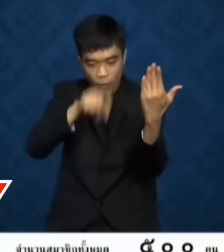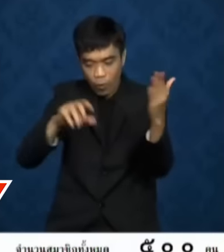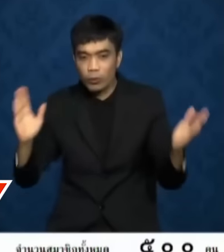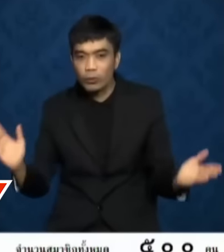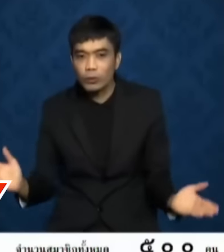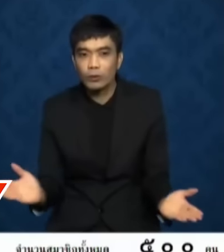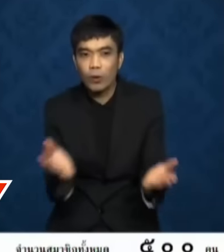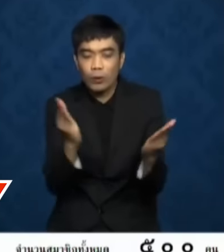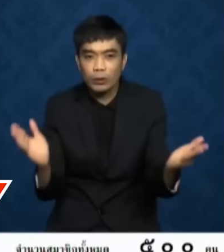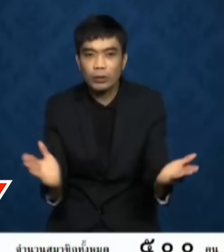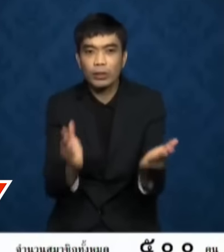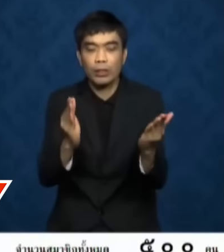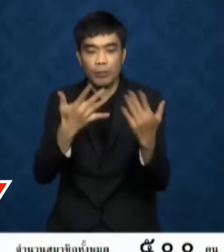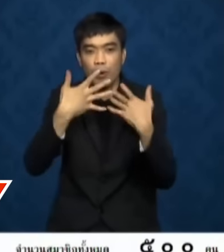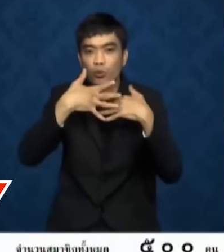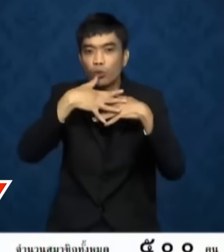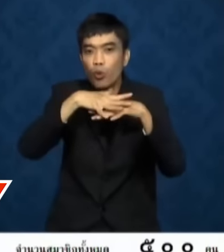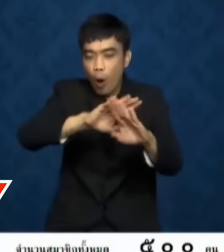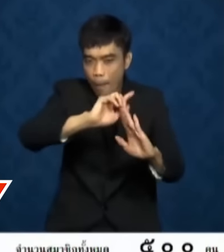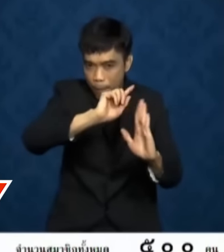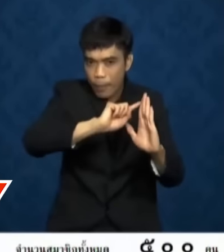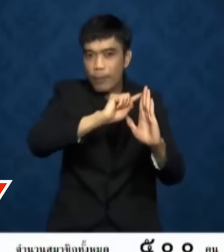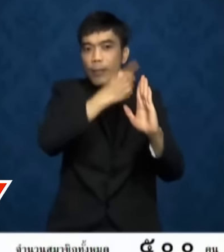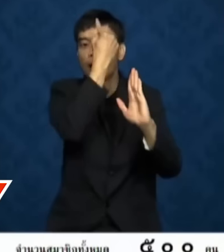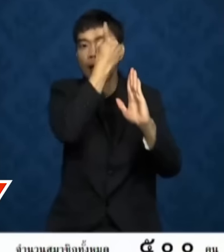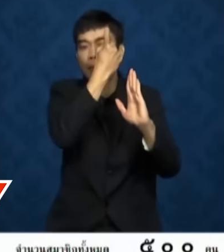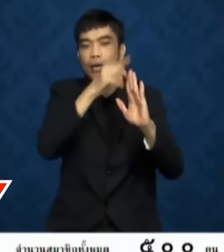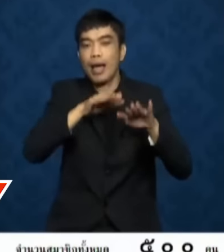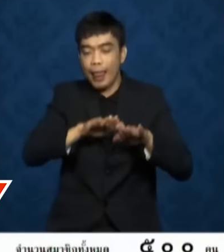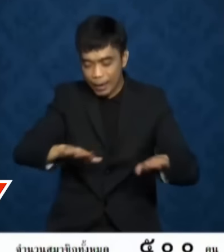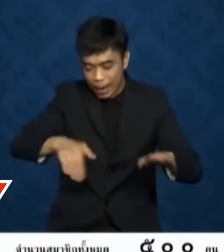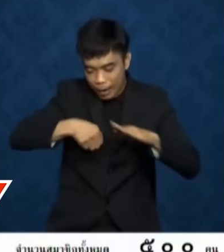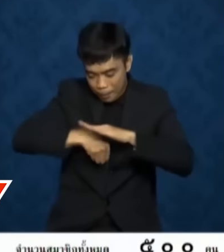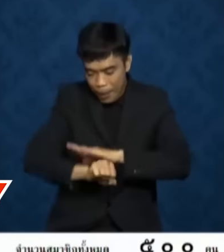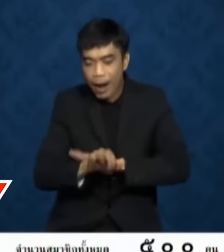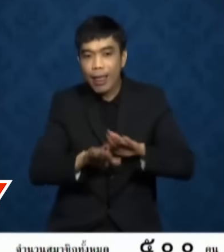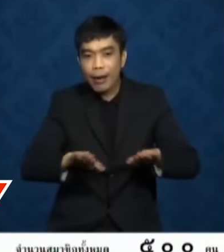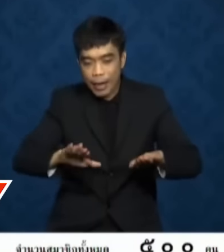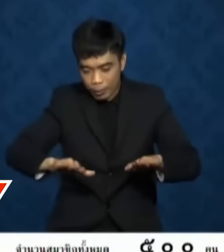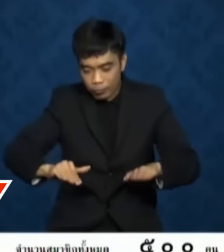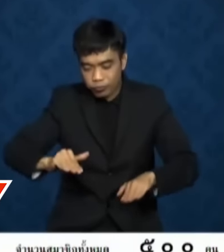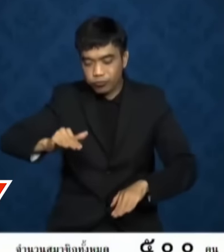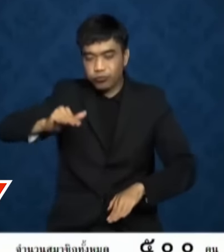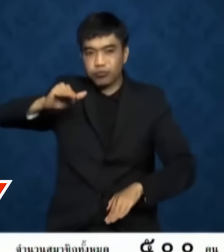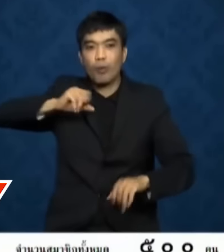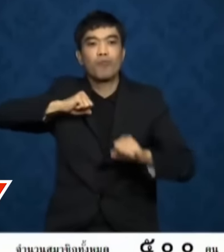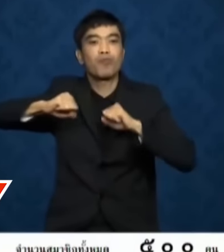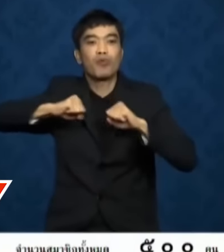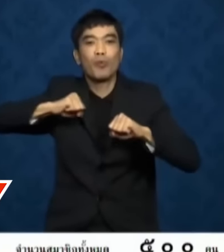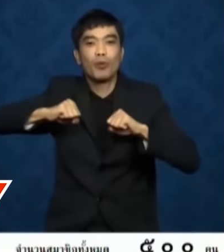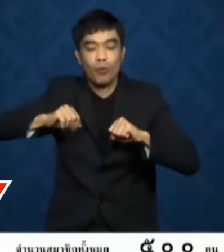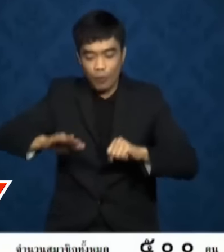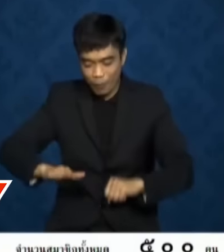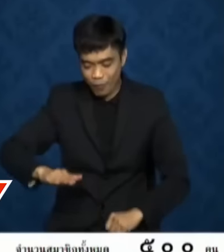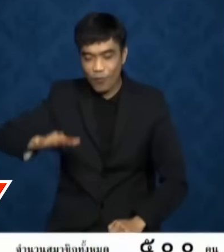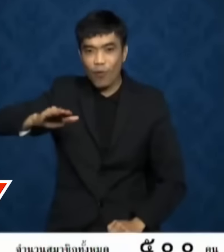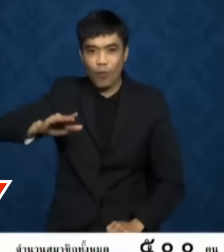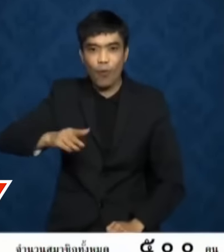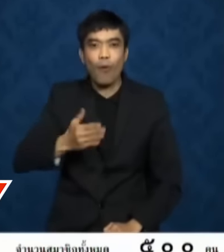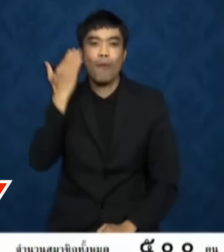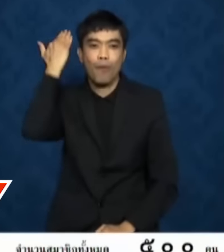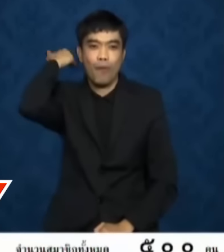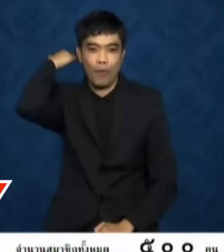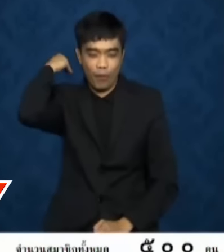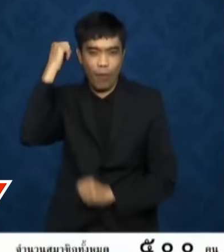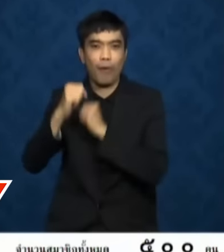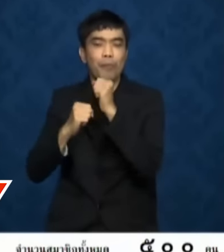มีส่วนร่วมดังกล่าวนั้นตั้งแต่สมัยที่ทุกคนนั้นยังคงเป็นเด็กและเยาวชนในช่วงหลายปีที่ผ่านมาครับผมเชื่อว่าเพื่อนสมาชิกของเราทุกคน